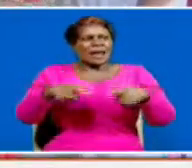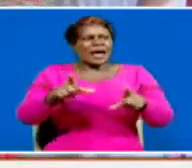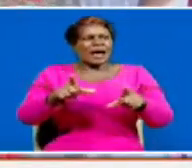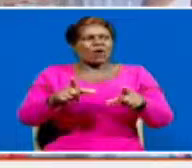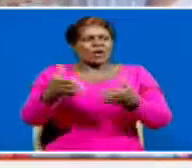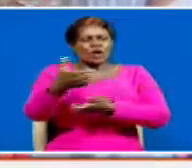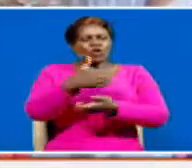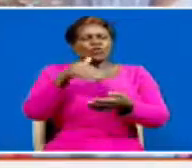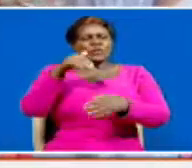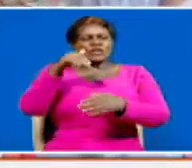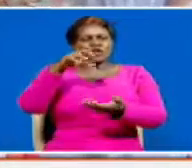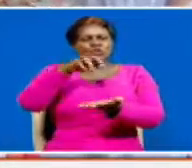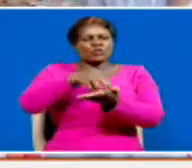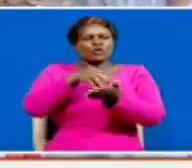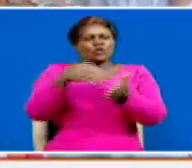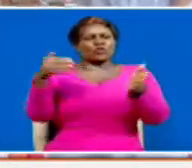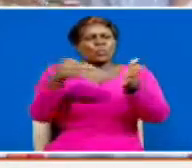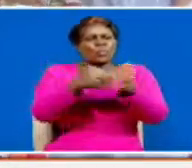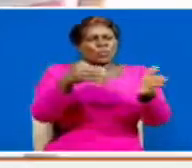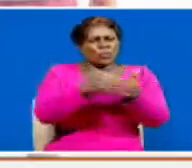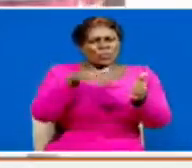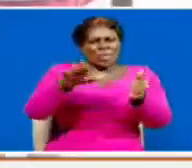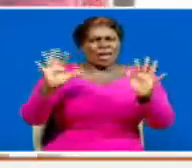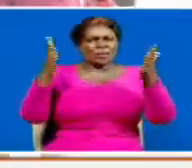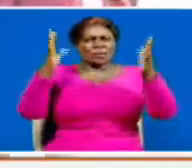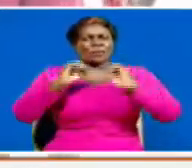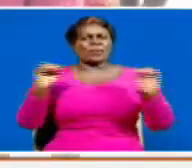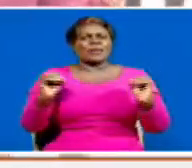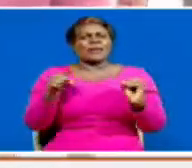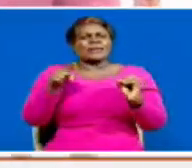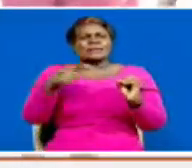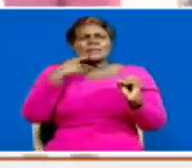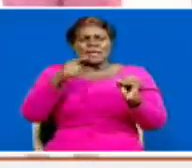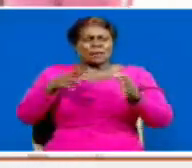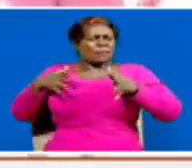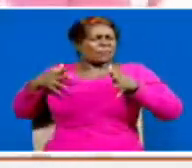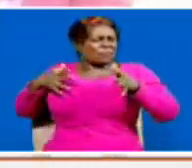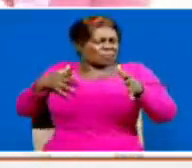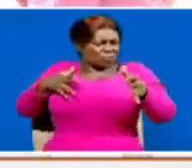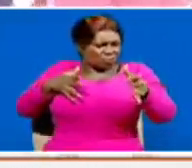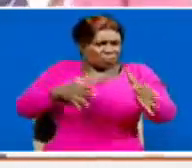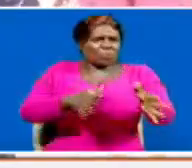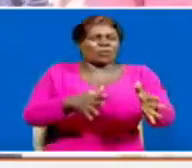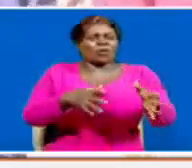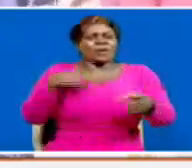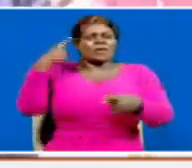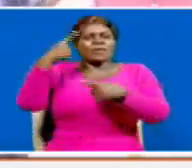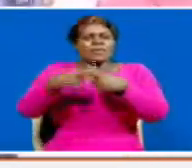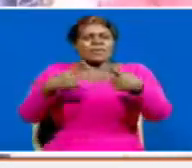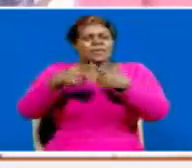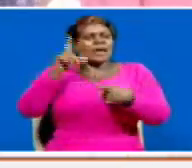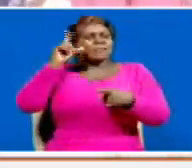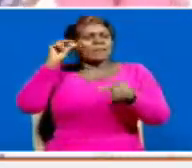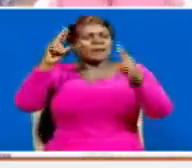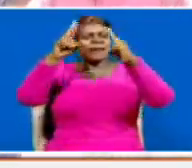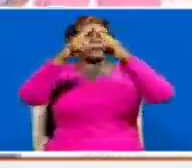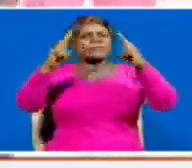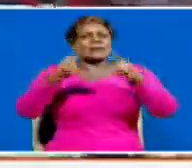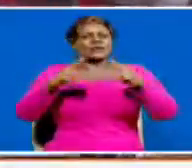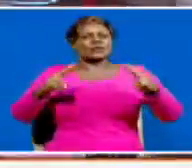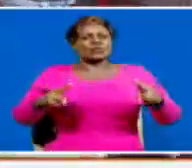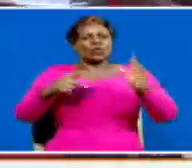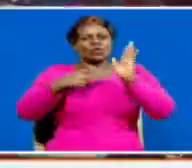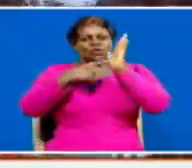current economic situation to dampen their celebrations, as they turned out in their numbers for the annual Mombasa International